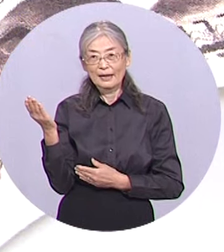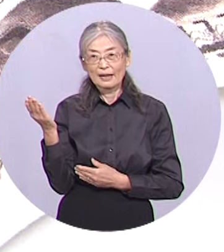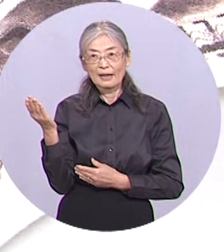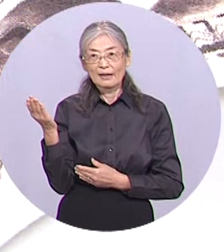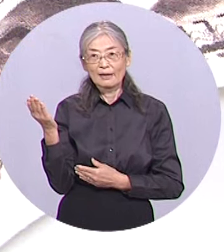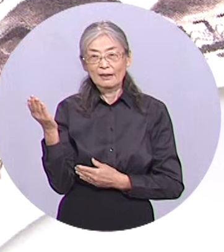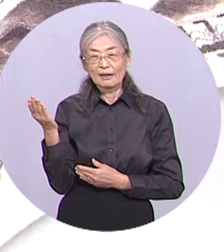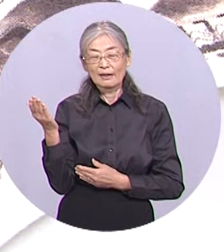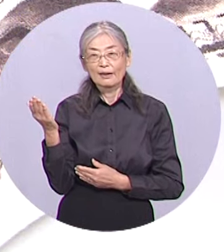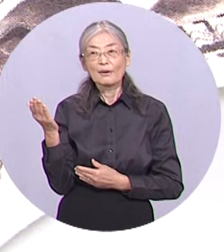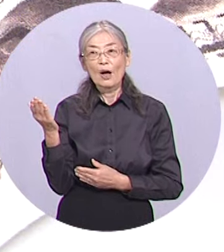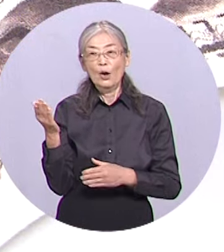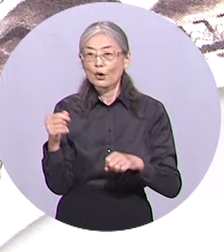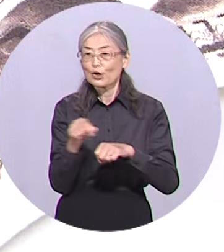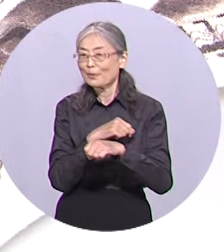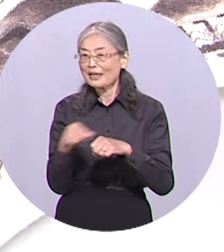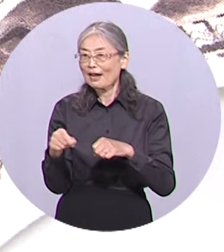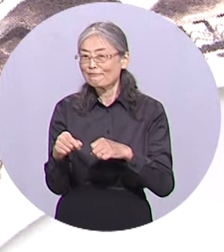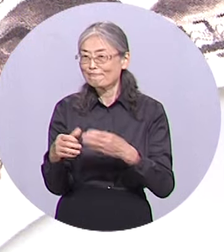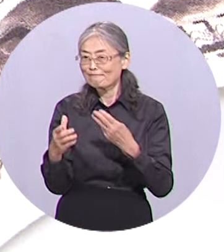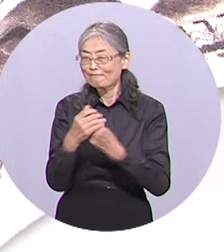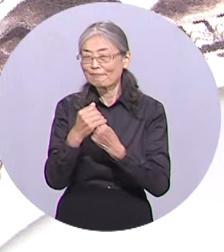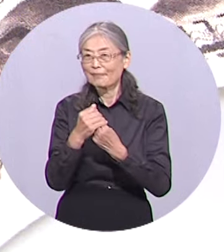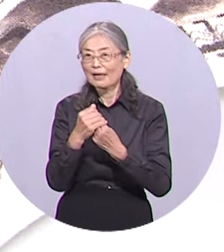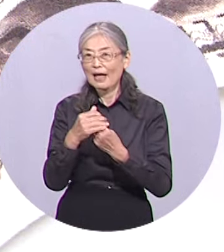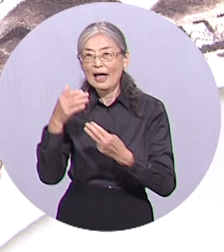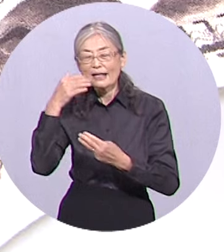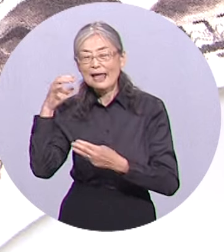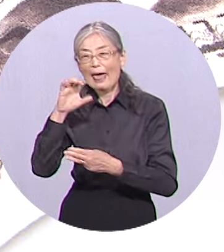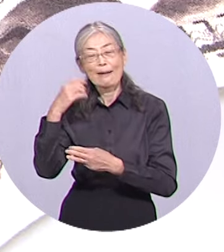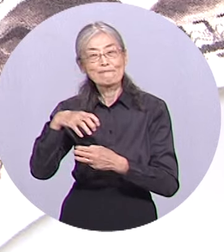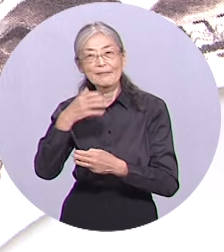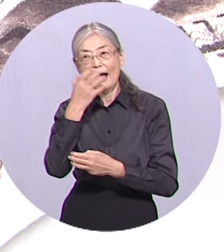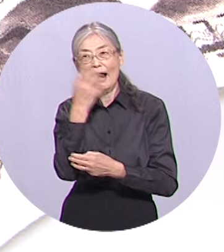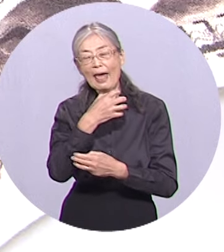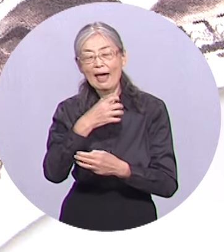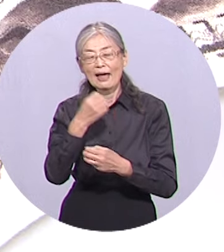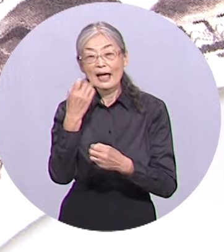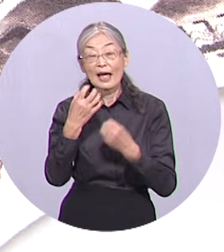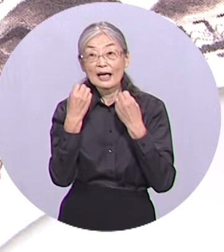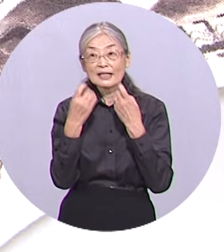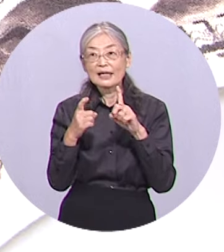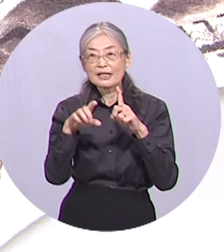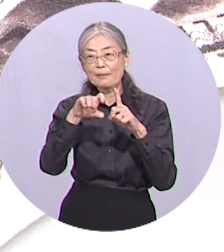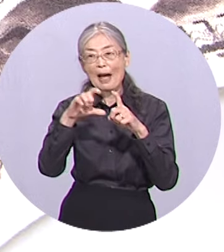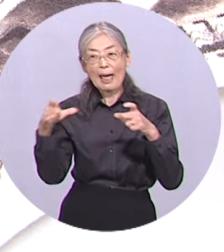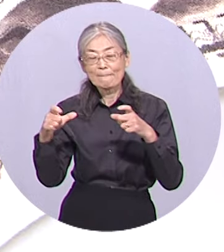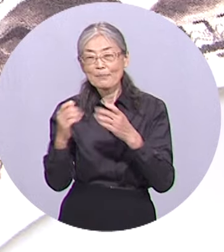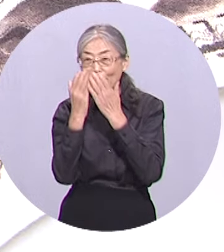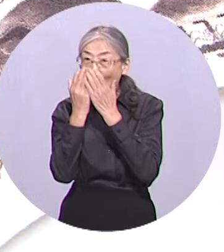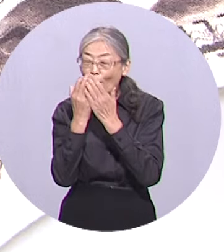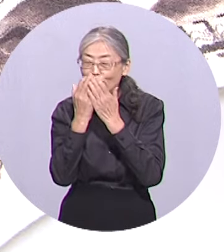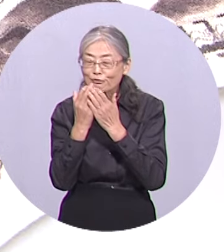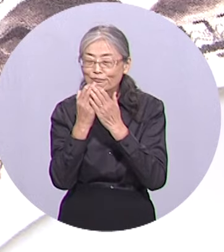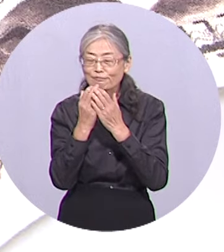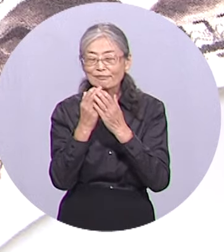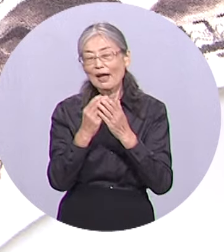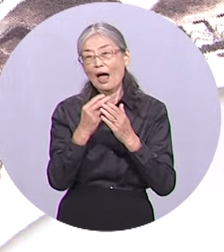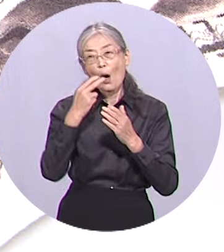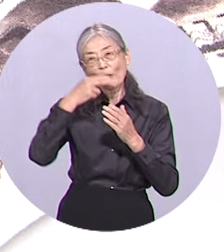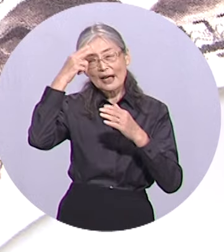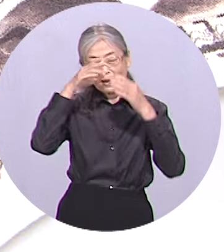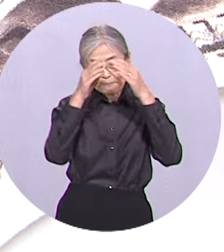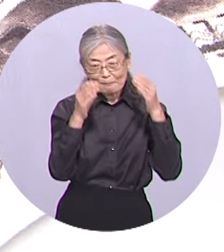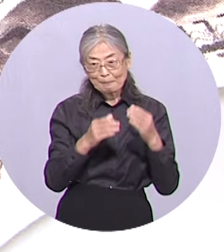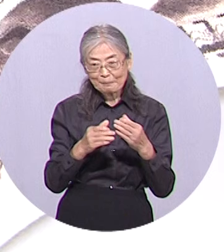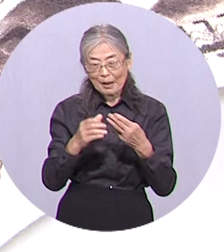渋沢栄一スペシャルセットとして、1000円カレー、新1万円札のお札タオル、大吟醸渋沢栄一を